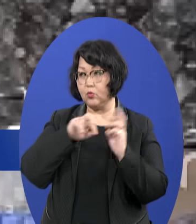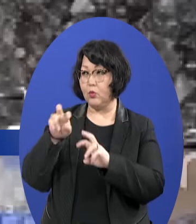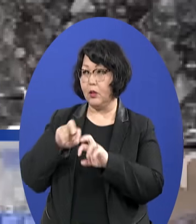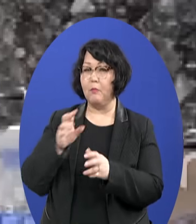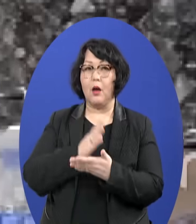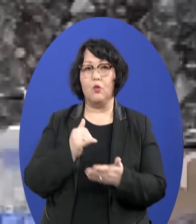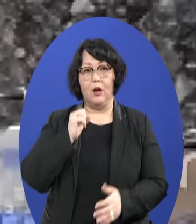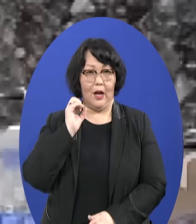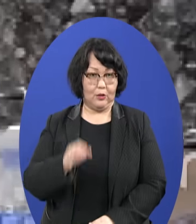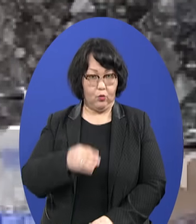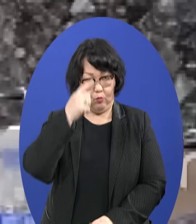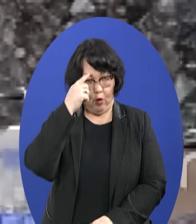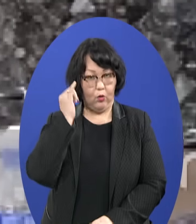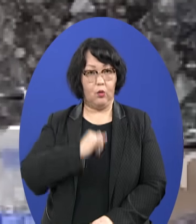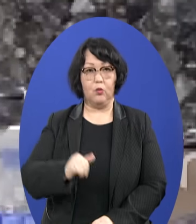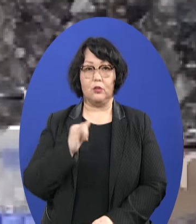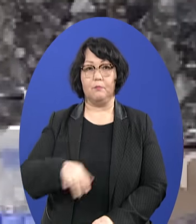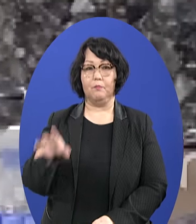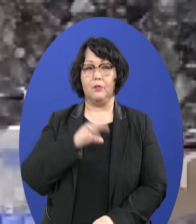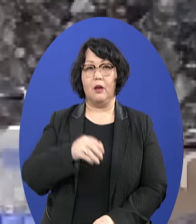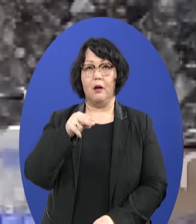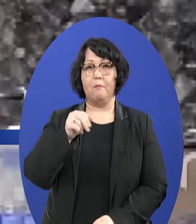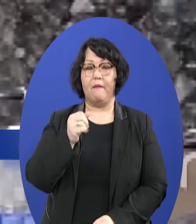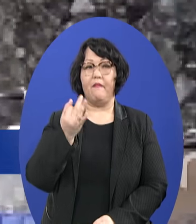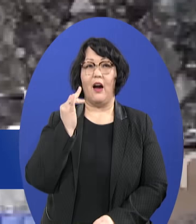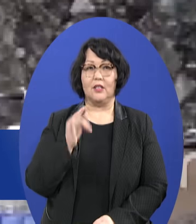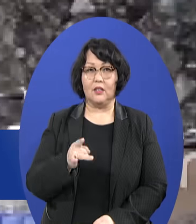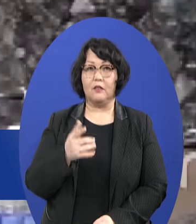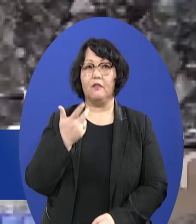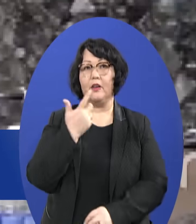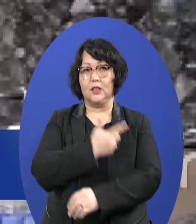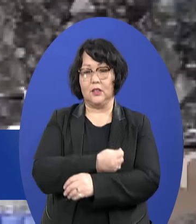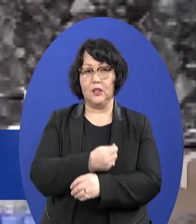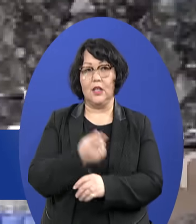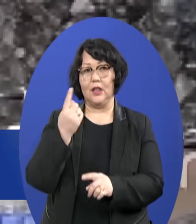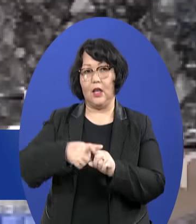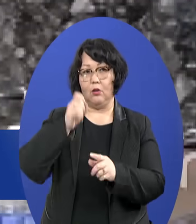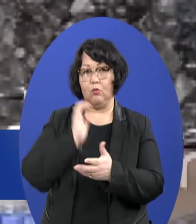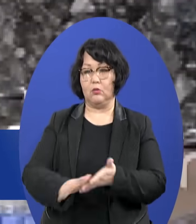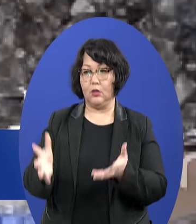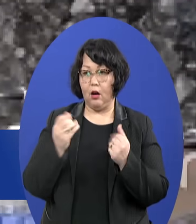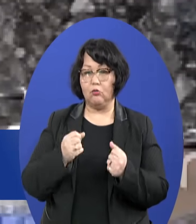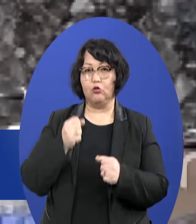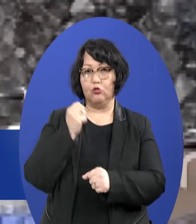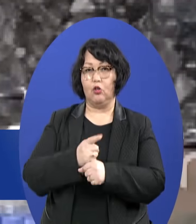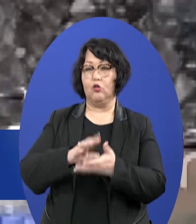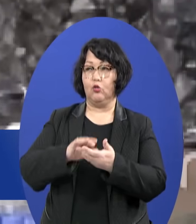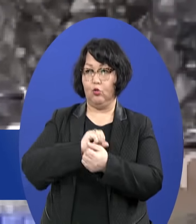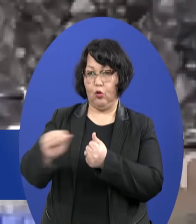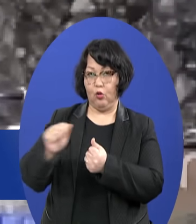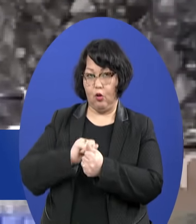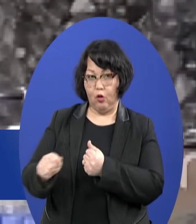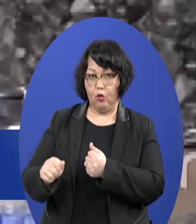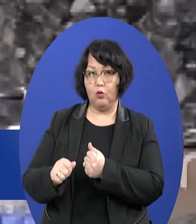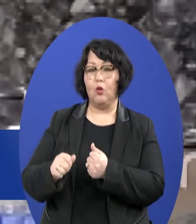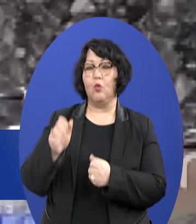асуумаар. За манай улсын хувьд бас энэ бид нэр Pfizer вакцины бас дахин худалдаа авалтын төлөвлөлтүүдийг хийгээд ялангуяа